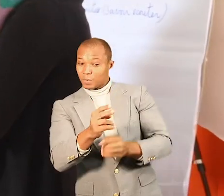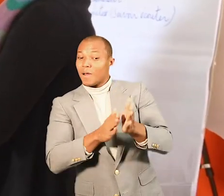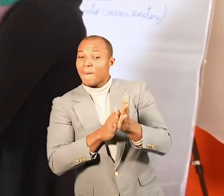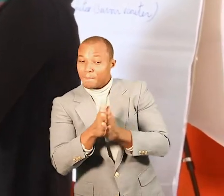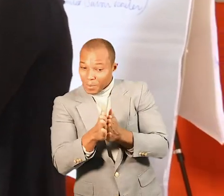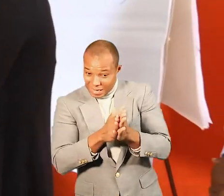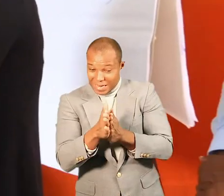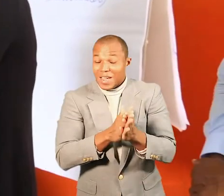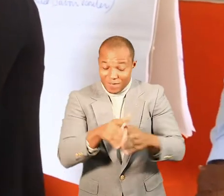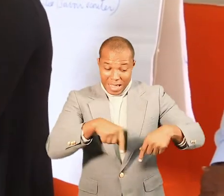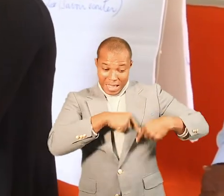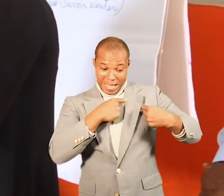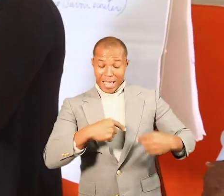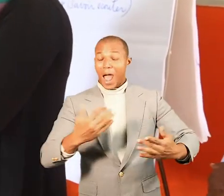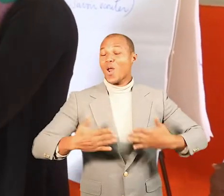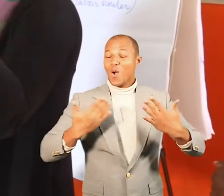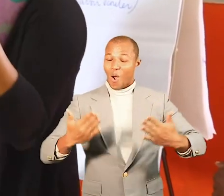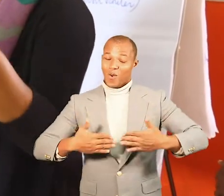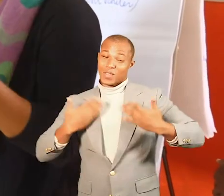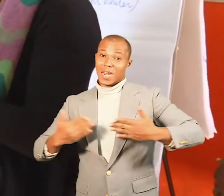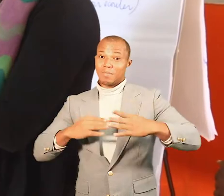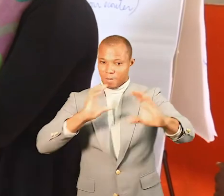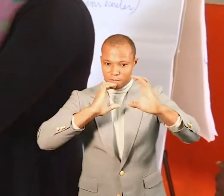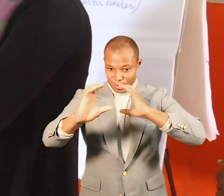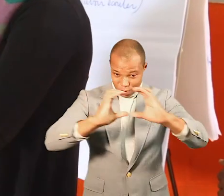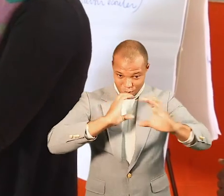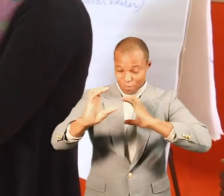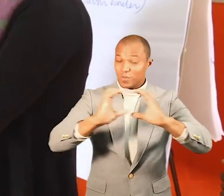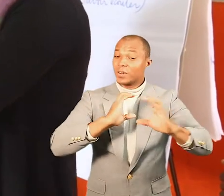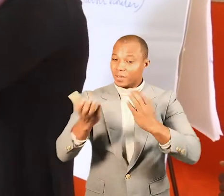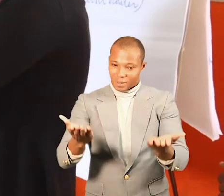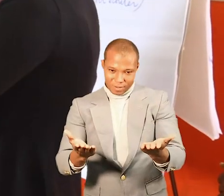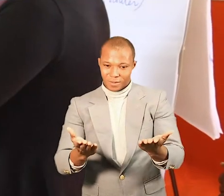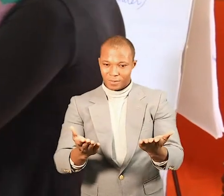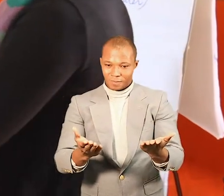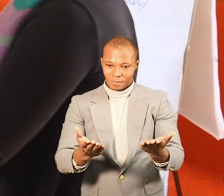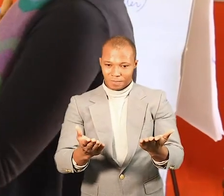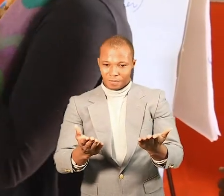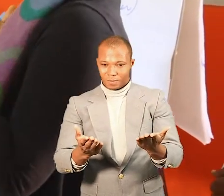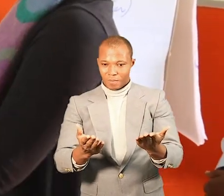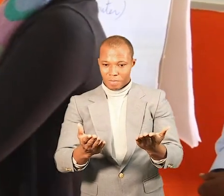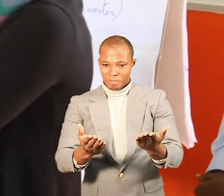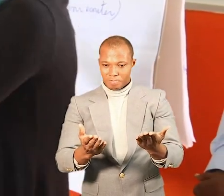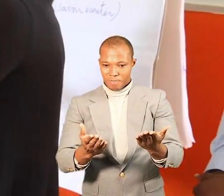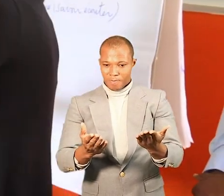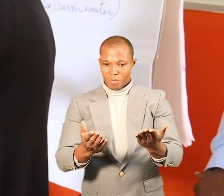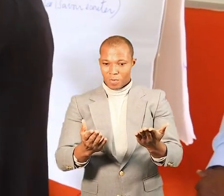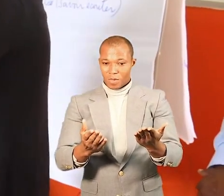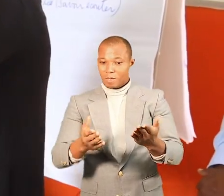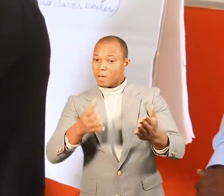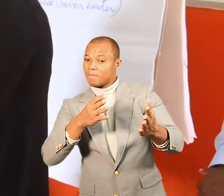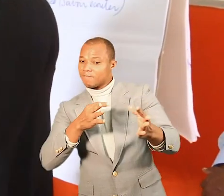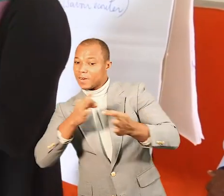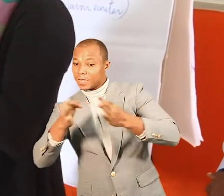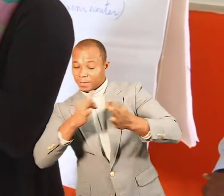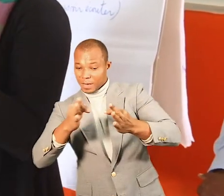que il a envie et il dit le content il communique il dit le content ça va mal, ça va